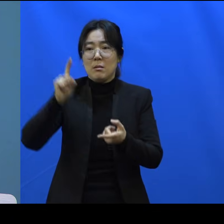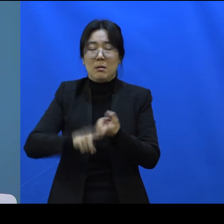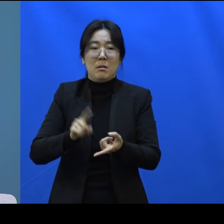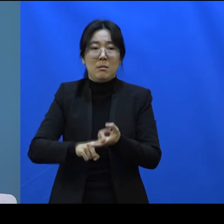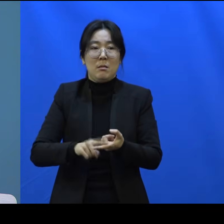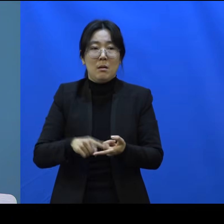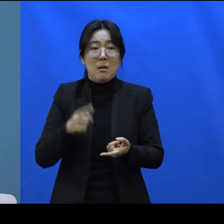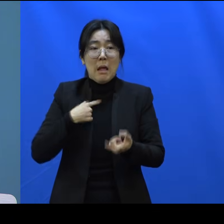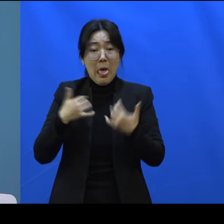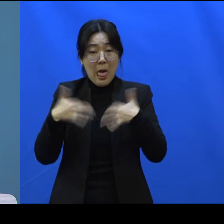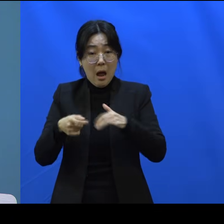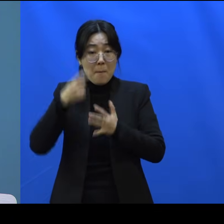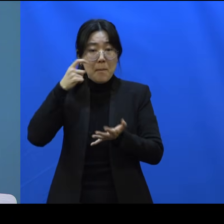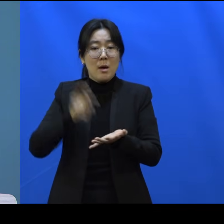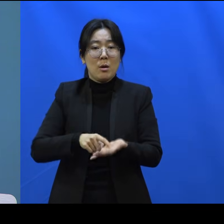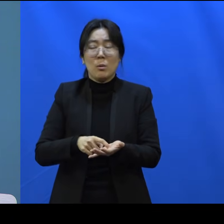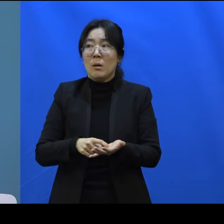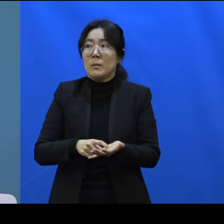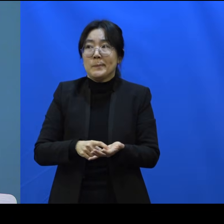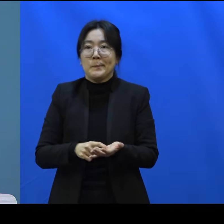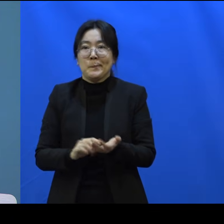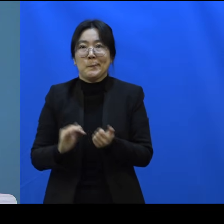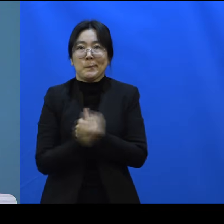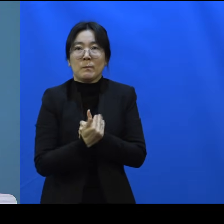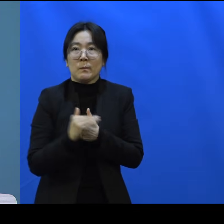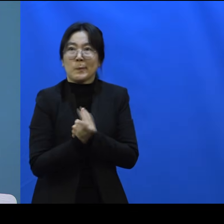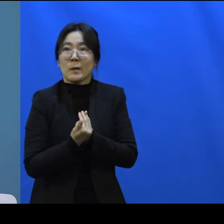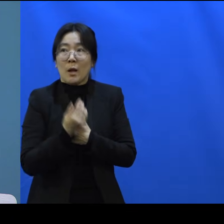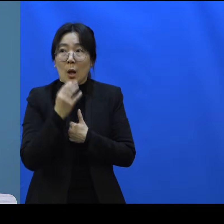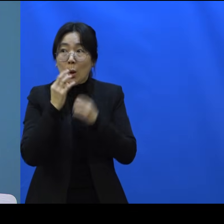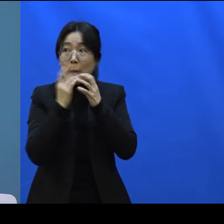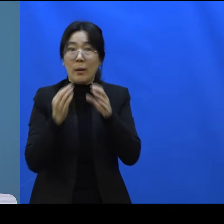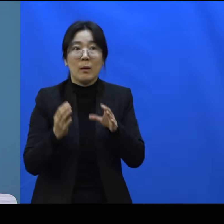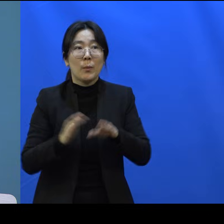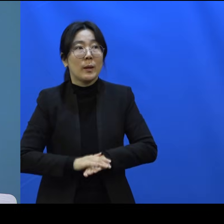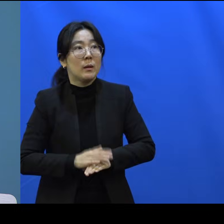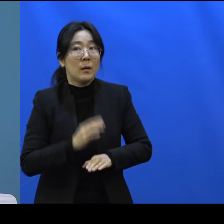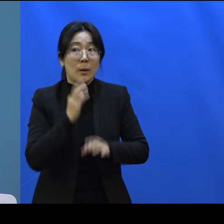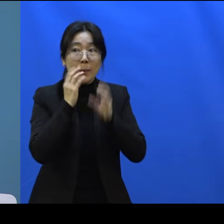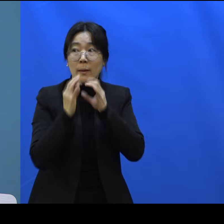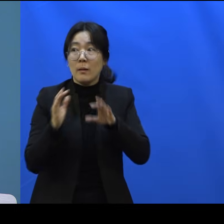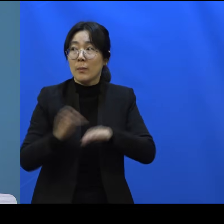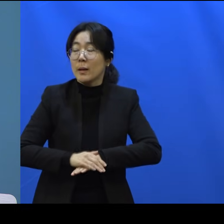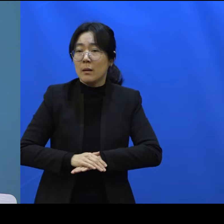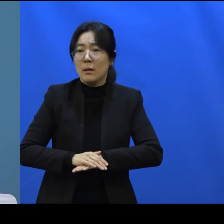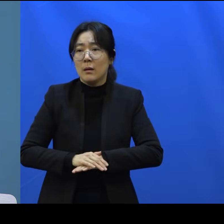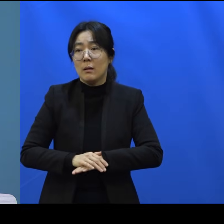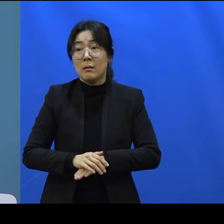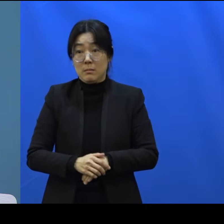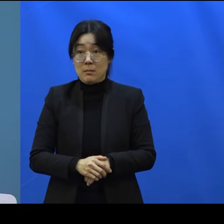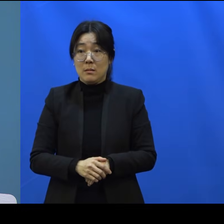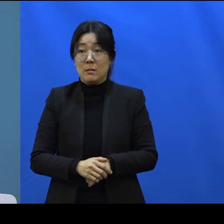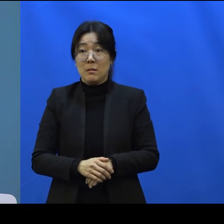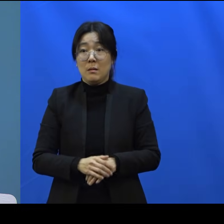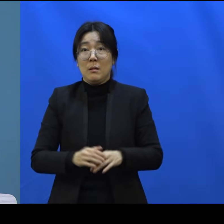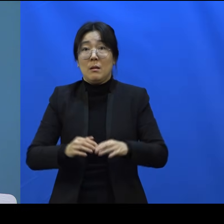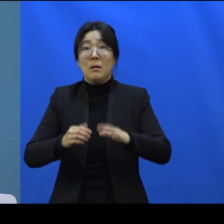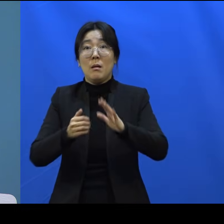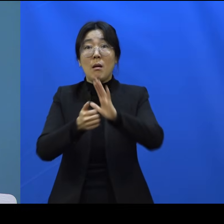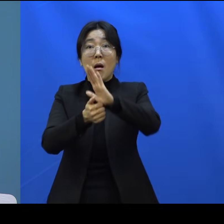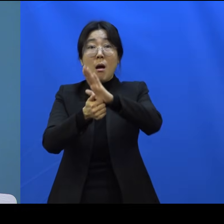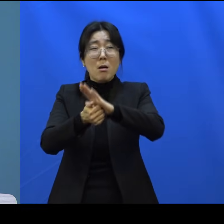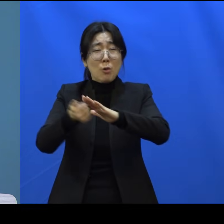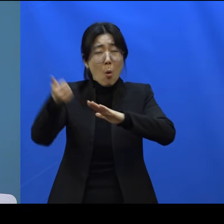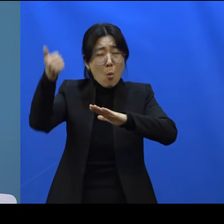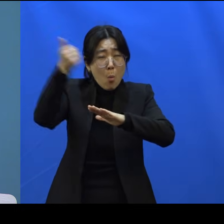않고 자신의 허물과 실패를 계속 가리려고 하는 거. 그죠? 성공하는 사람들의 그 이면에도 뭐가 성공을 굳이 그렇게